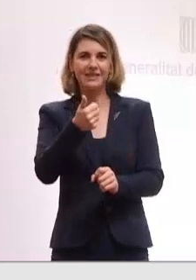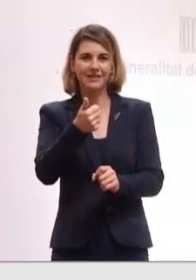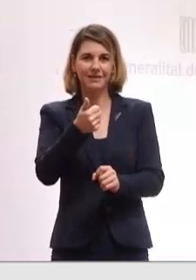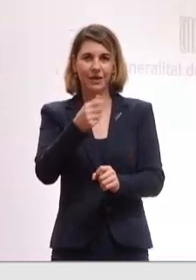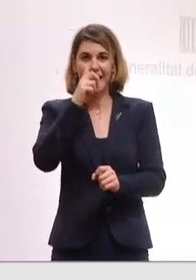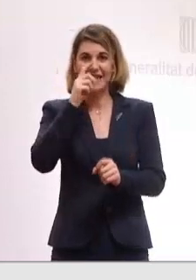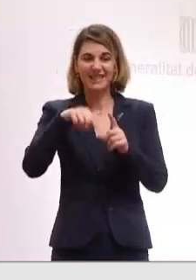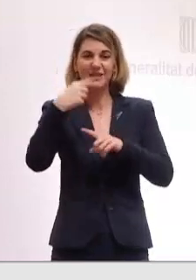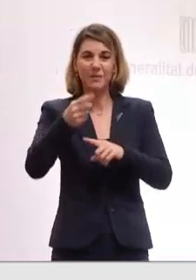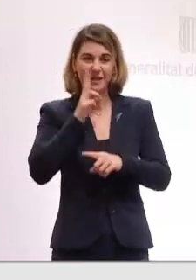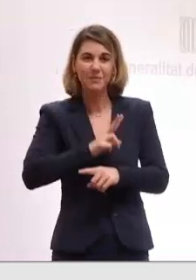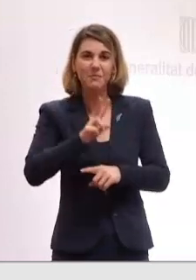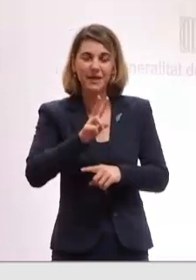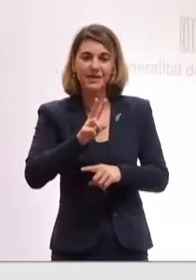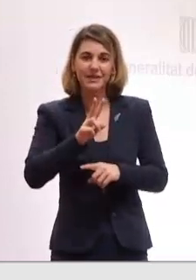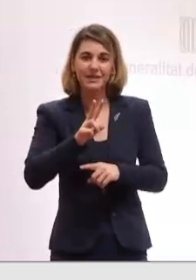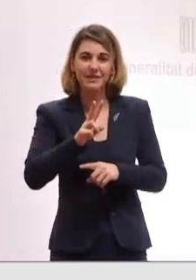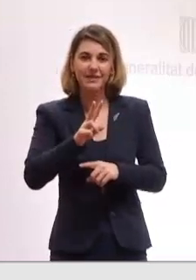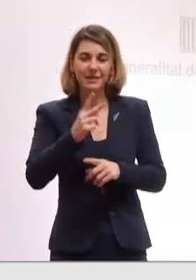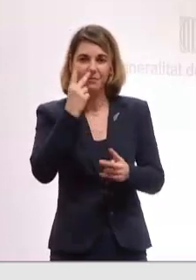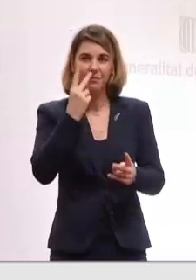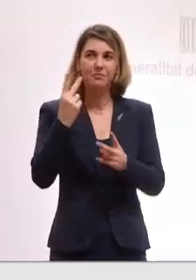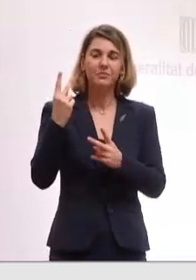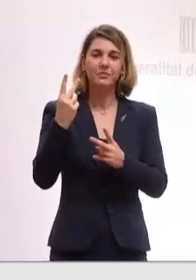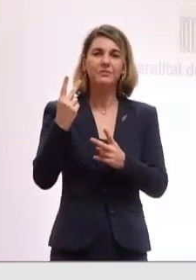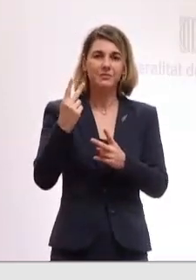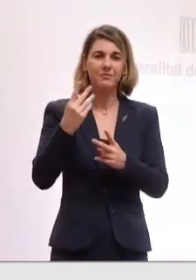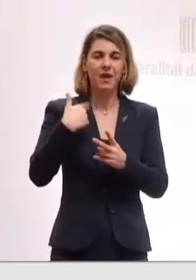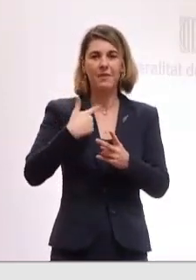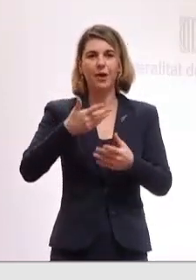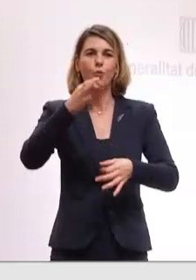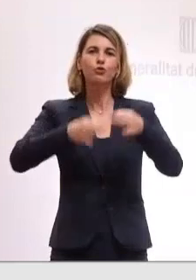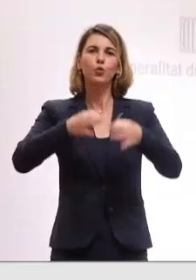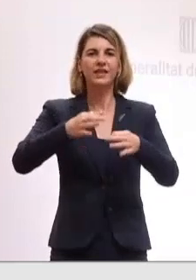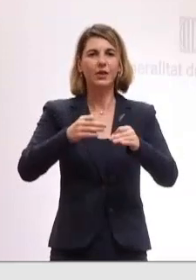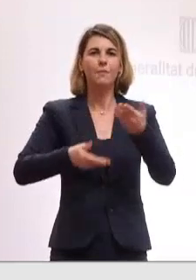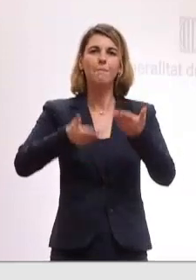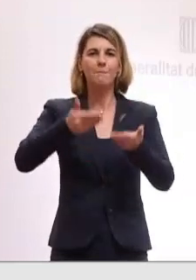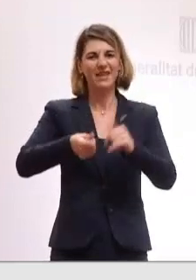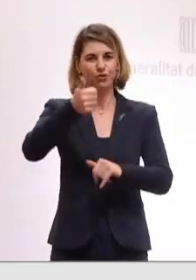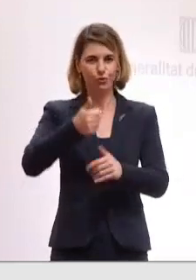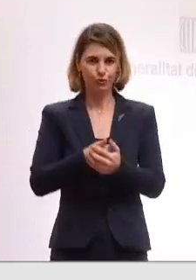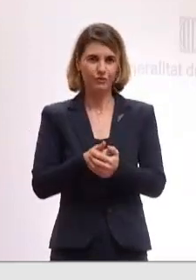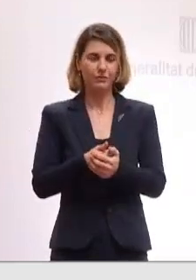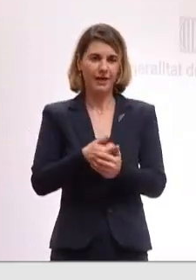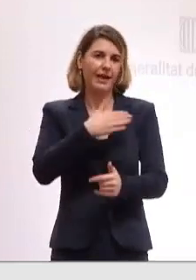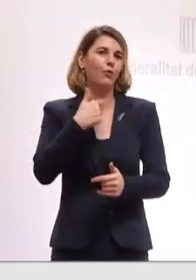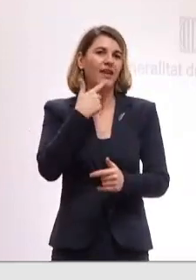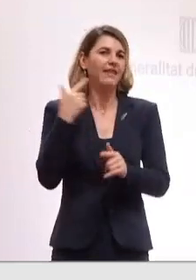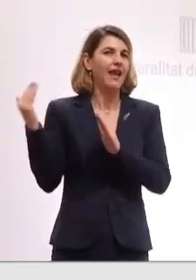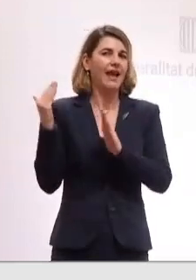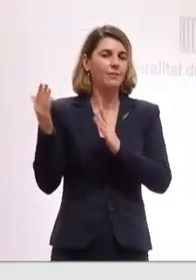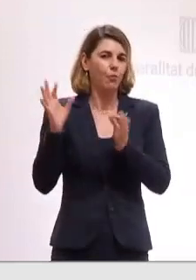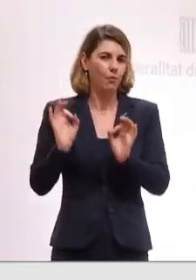anys posteriors ens dona més perspectiva per fer un judici més just del que va significar aquella